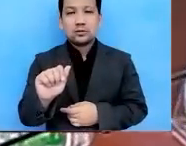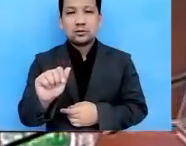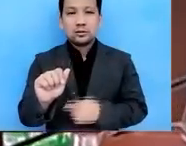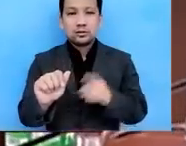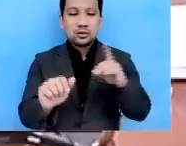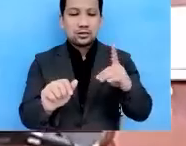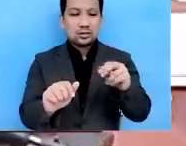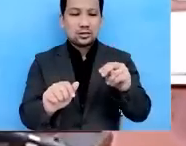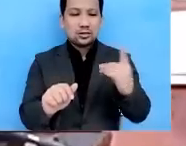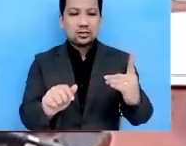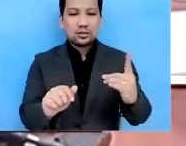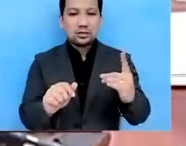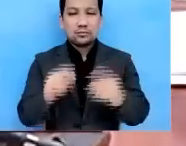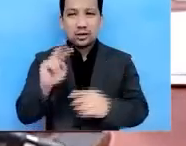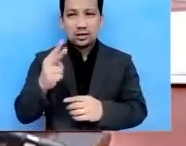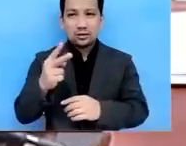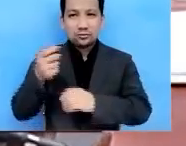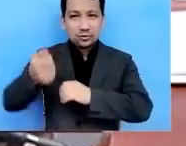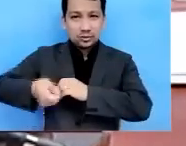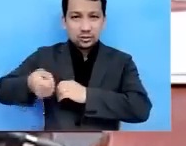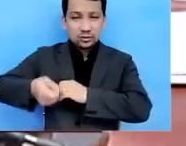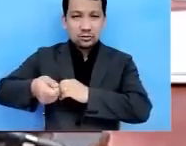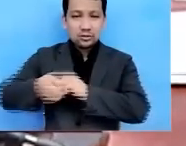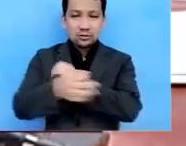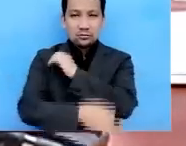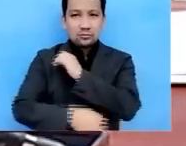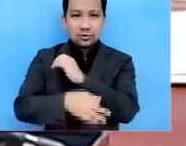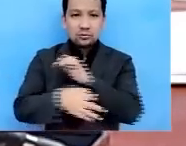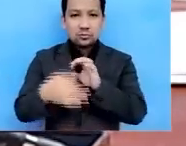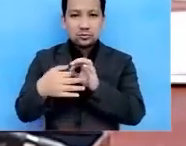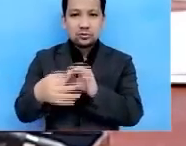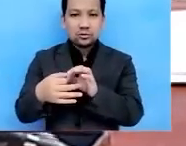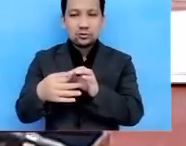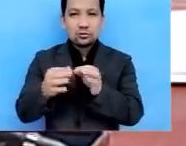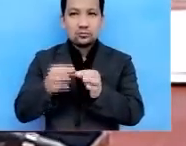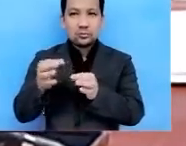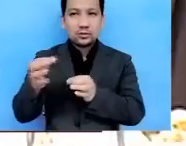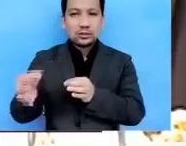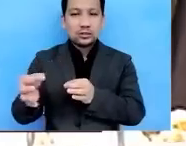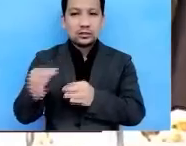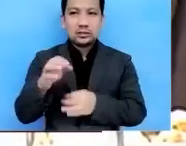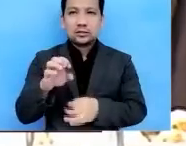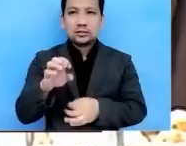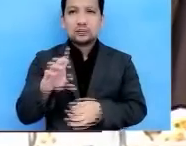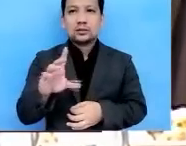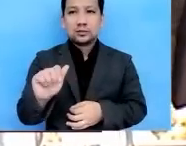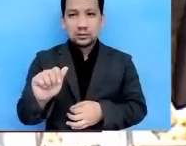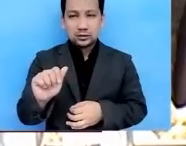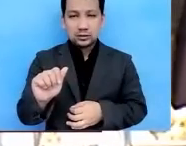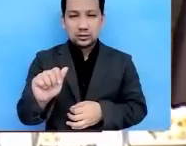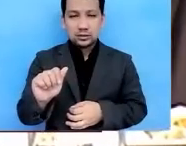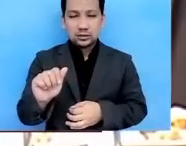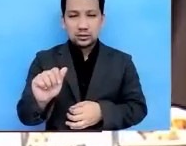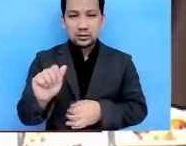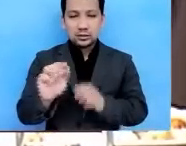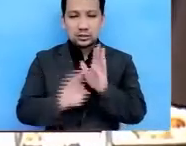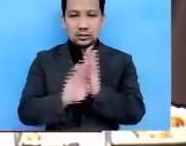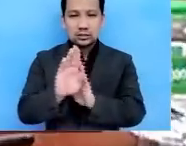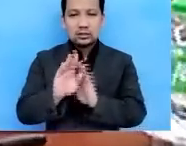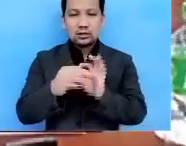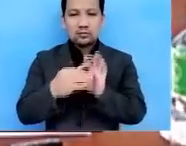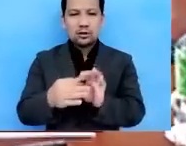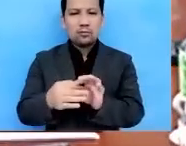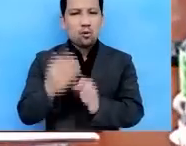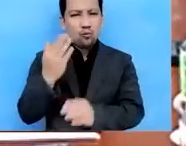sa ikalawang pagdinig ng Senate Committee on Foreign Relations sa pagpapalawig ng Enhanced Defense Cooperation Agreement sa Pilipinas. Kinwestiyon